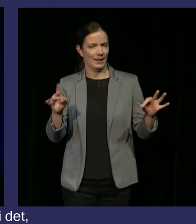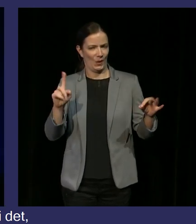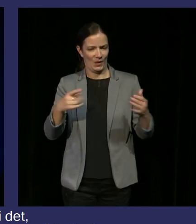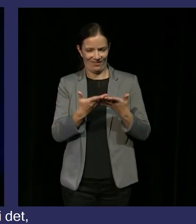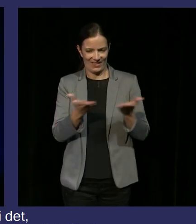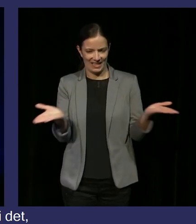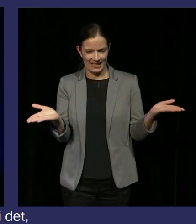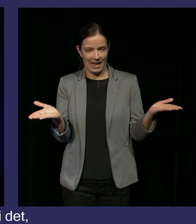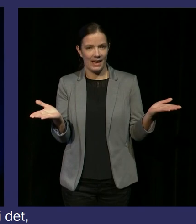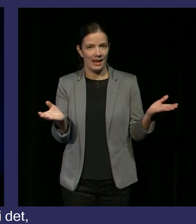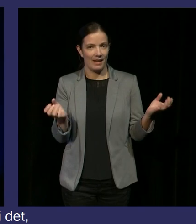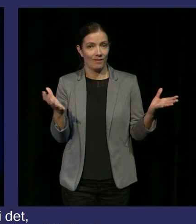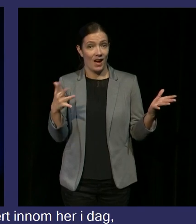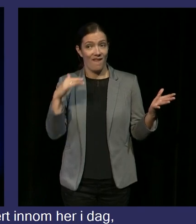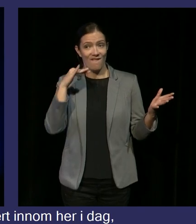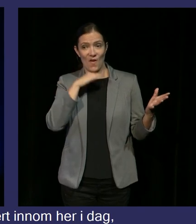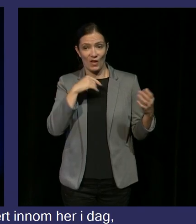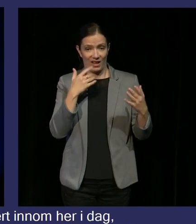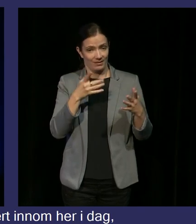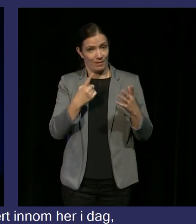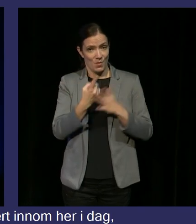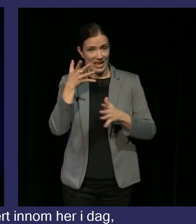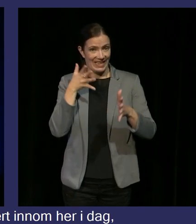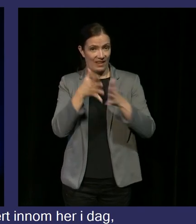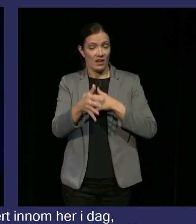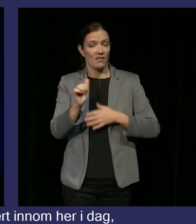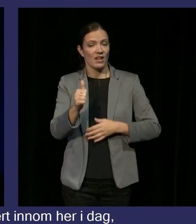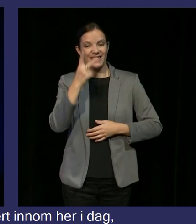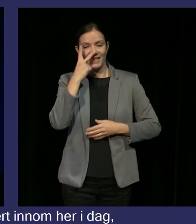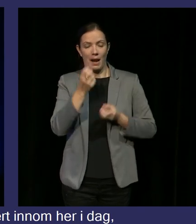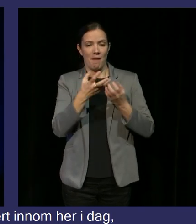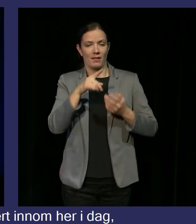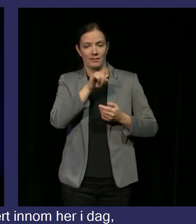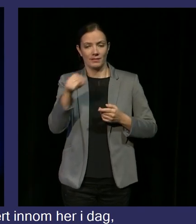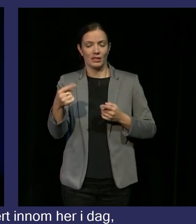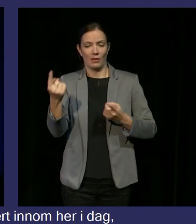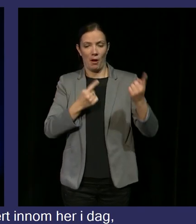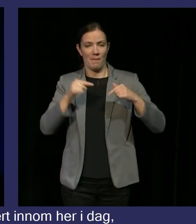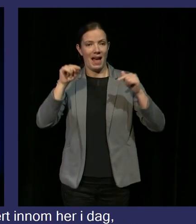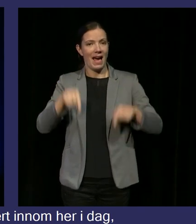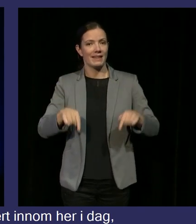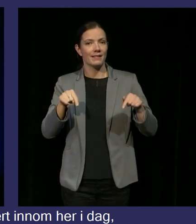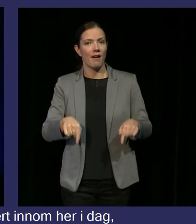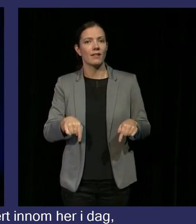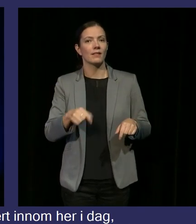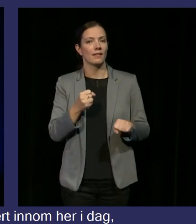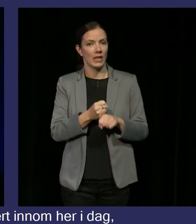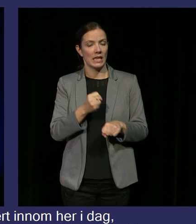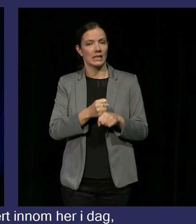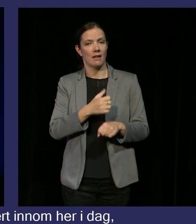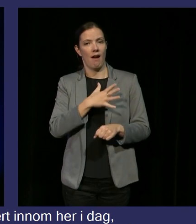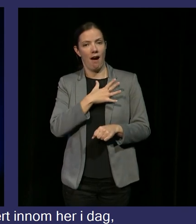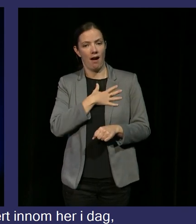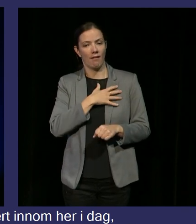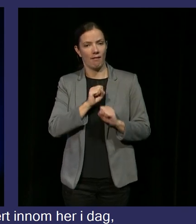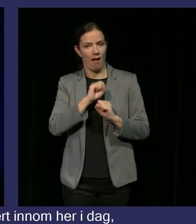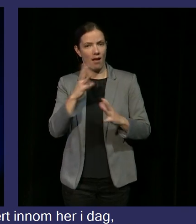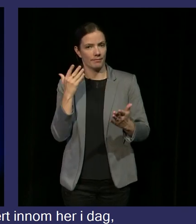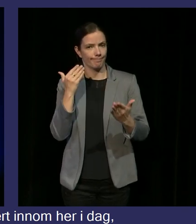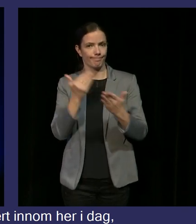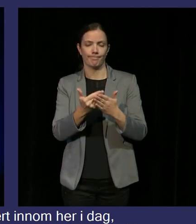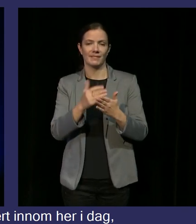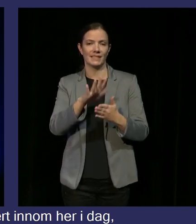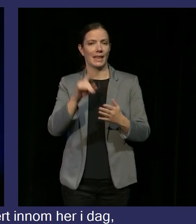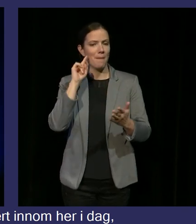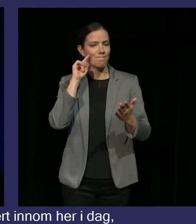vise frem hva folk får til. For vi ser jo at mange av de som har vært innom her i dag, de og faktisk å nå målene sine